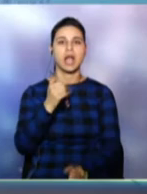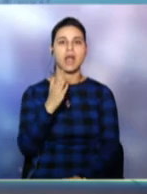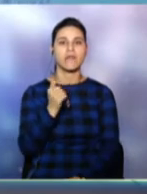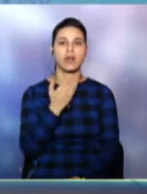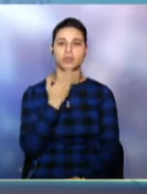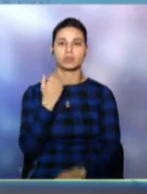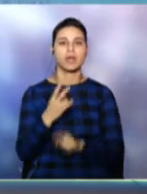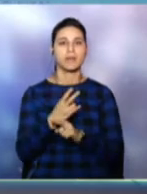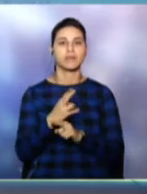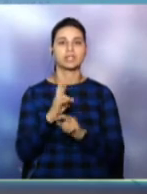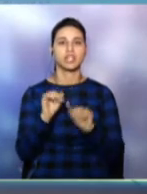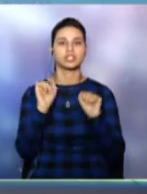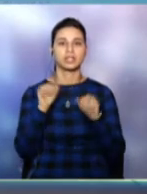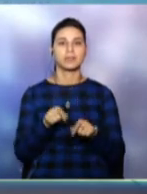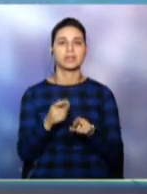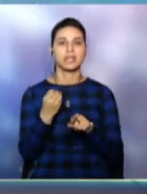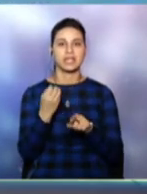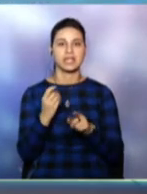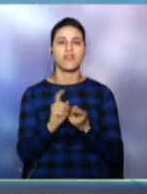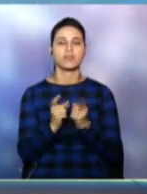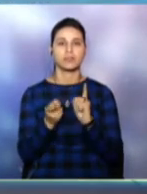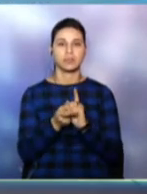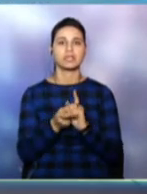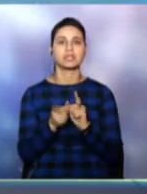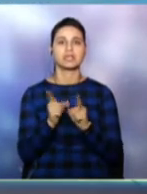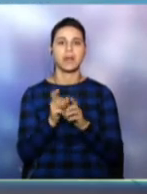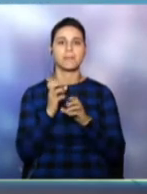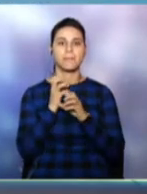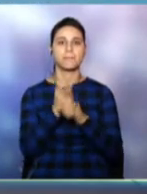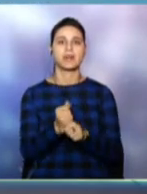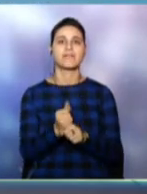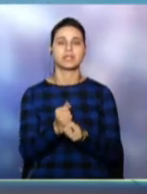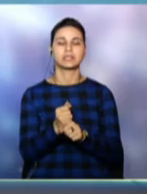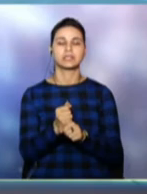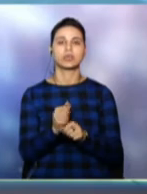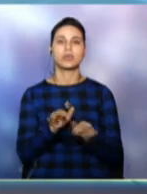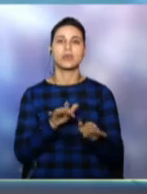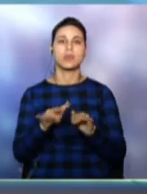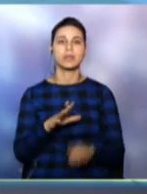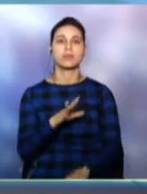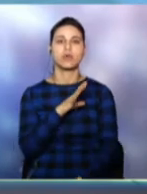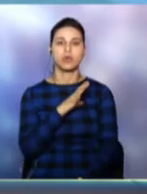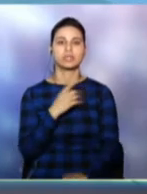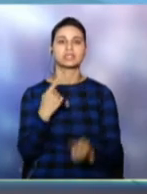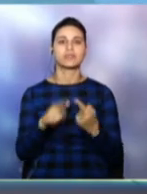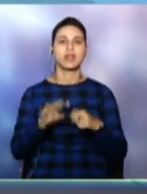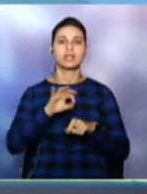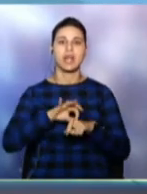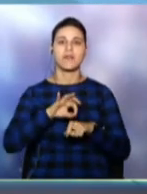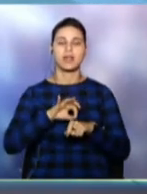არის მავნე და შესაძლებელია კიდე პირიქით რა გარკვეული პრევენციული მოქმედება კონდეს სხვა